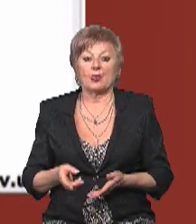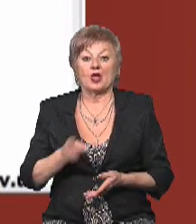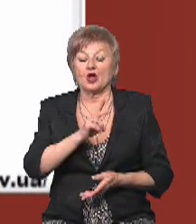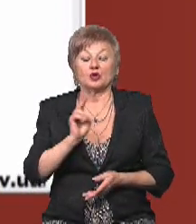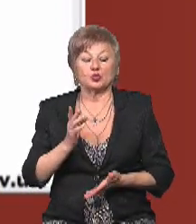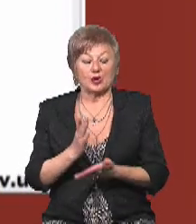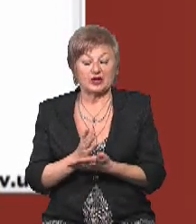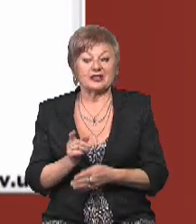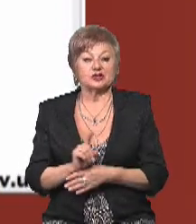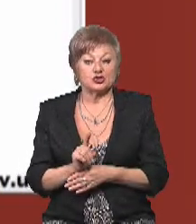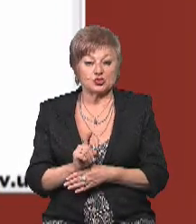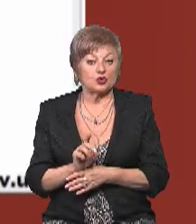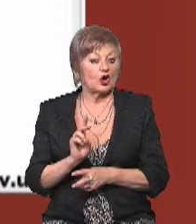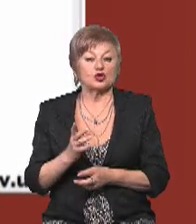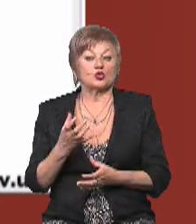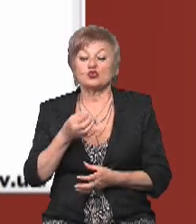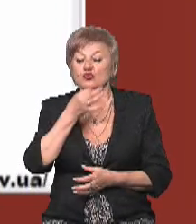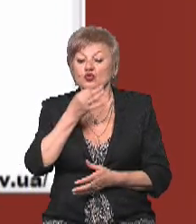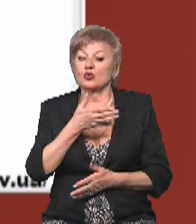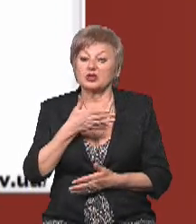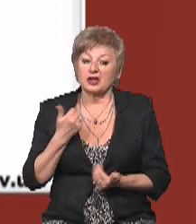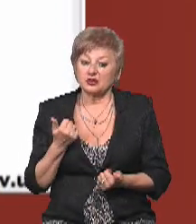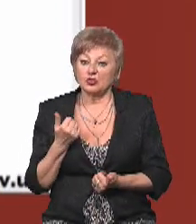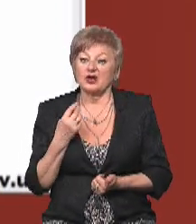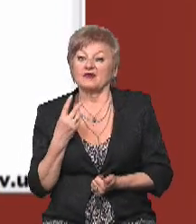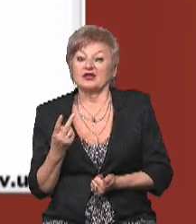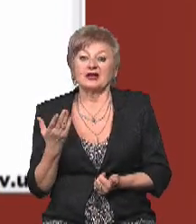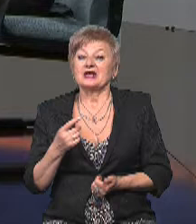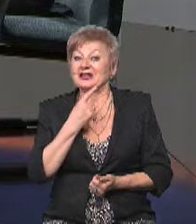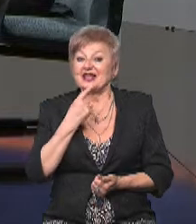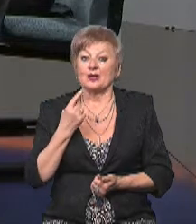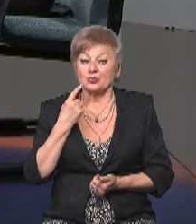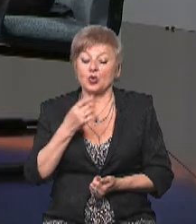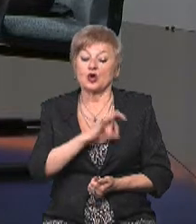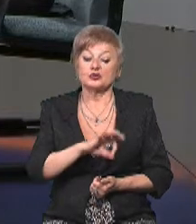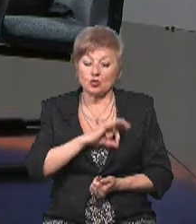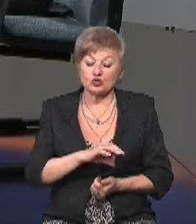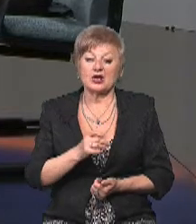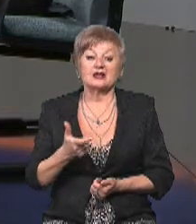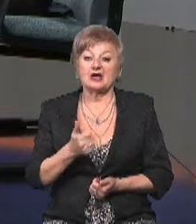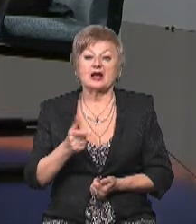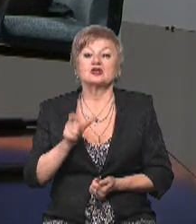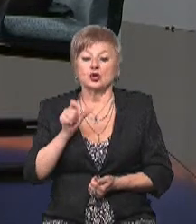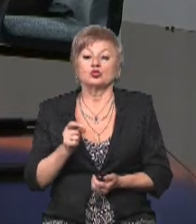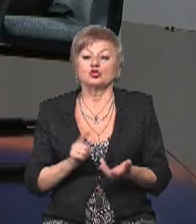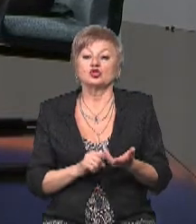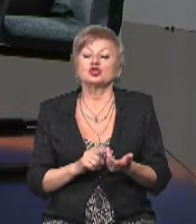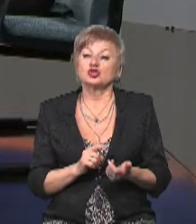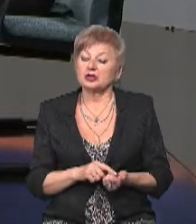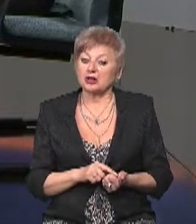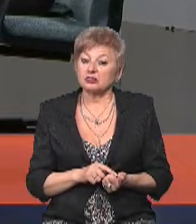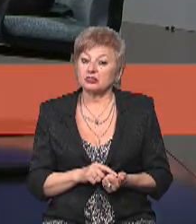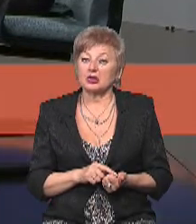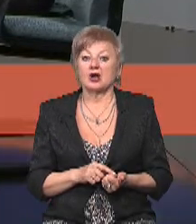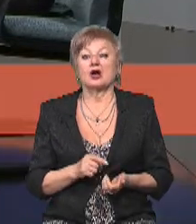лічильники встановлені і хто ще не має. І бачите, що там, де багато споживають газу, там все люди рахують свої гроші.